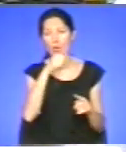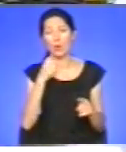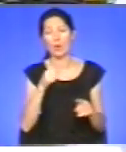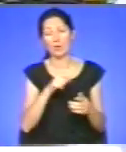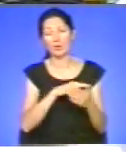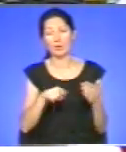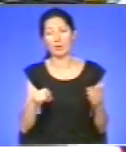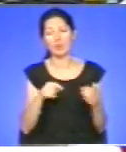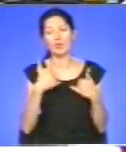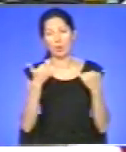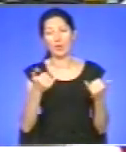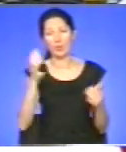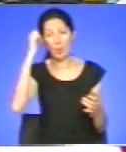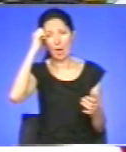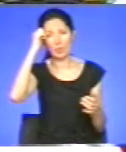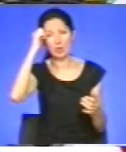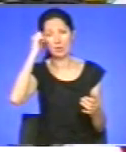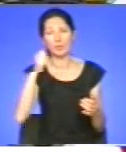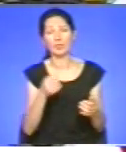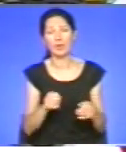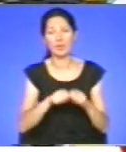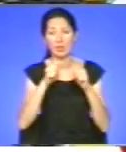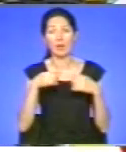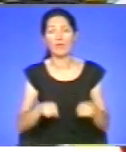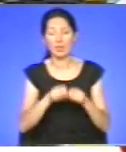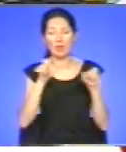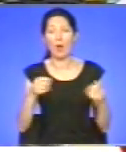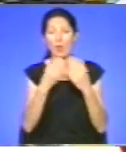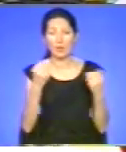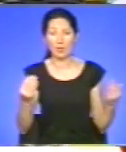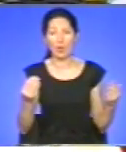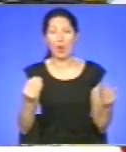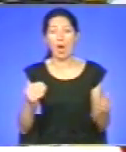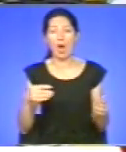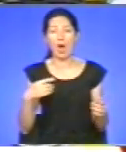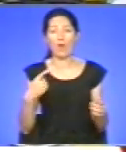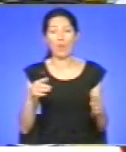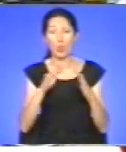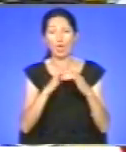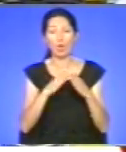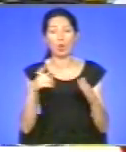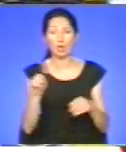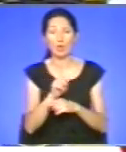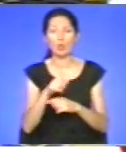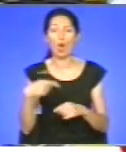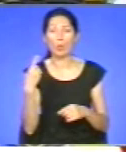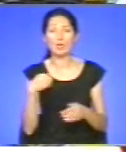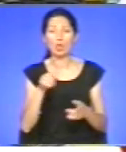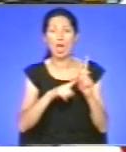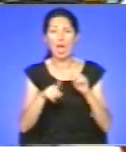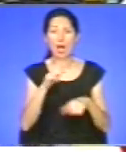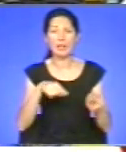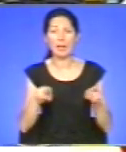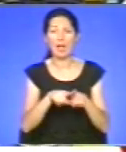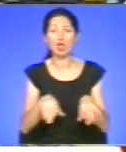23-го ми відкриваємо банер і філателістичну виставку в фойє адмінбудинку Тернопільської обласної ради. Також ми спільно